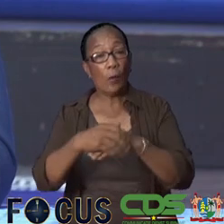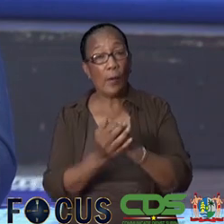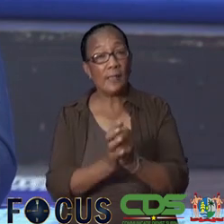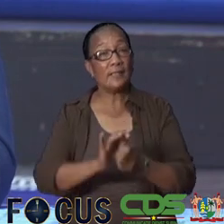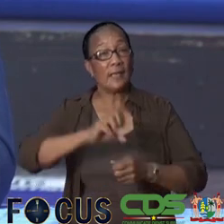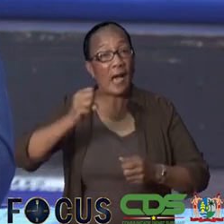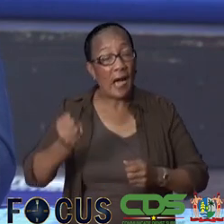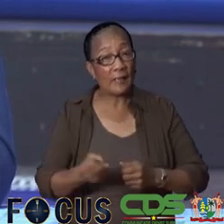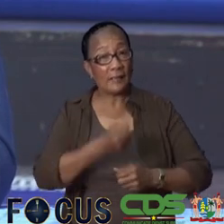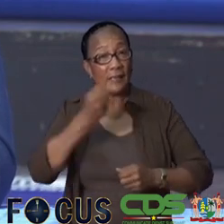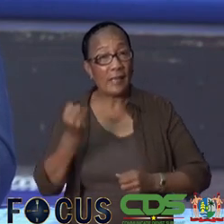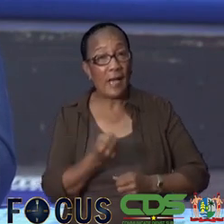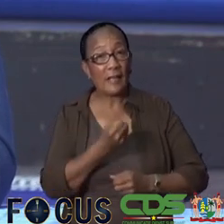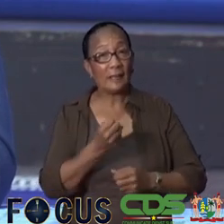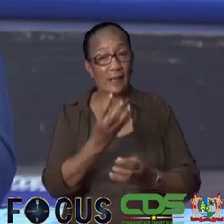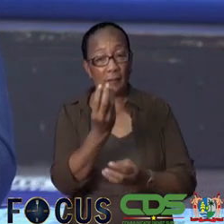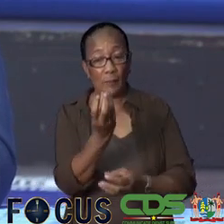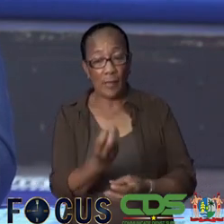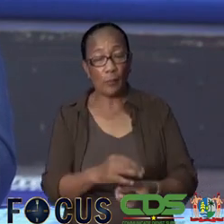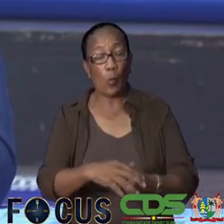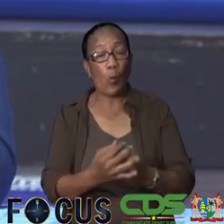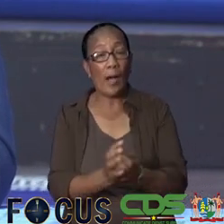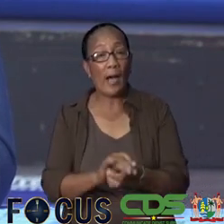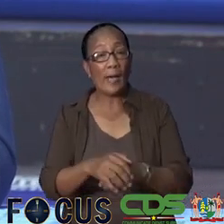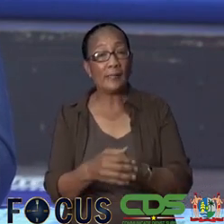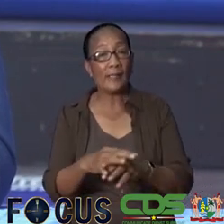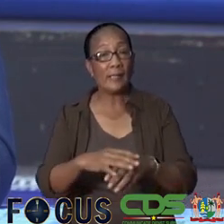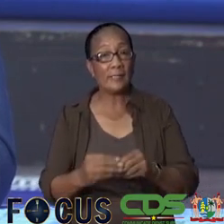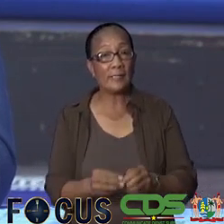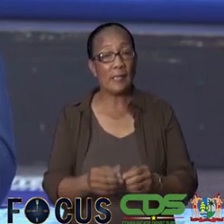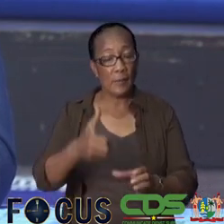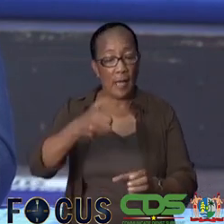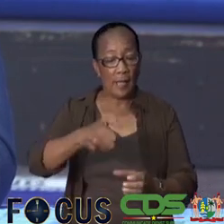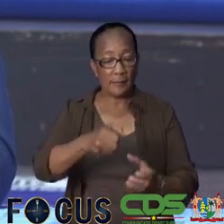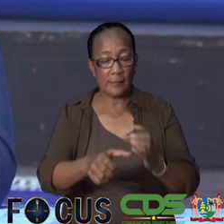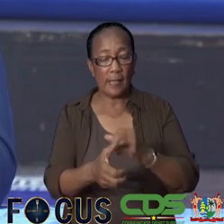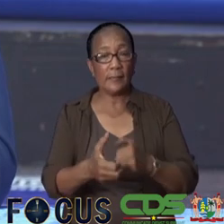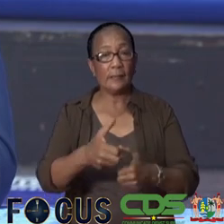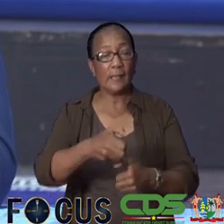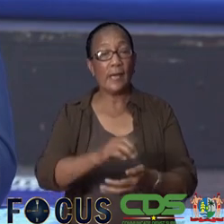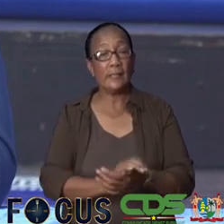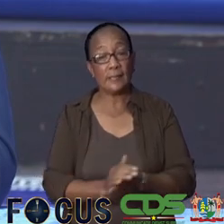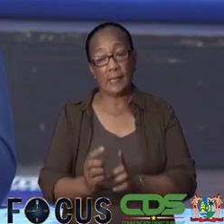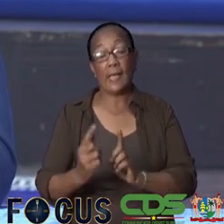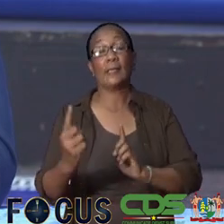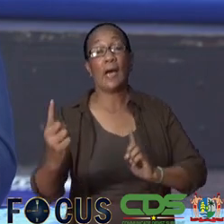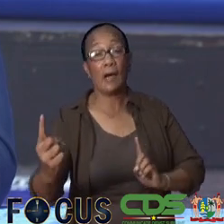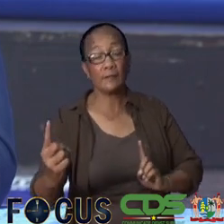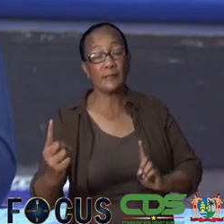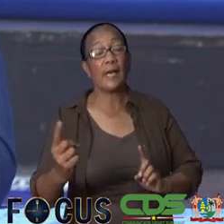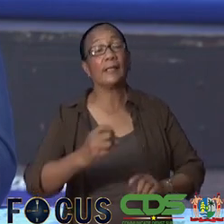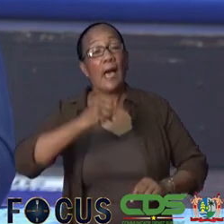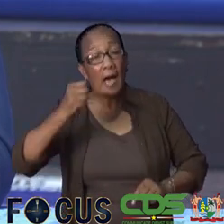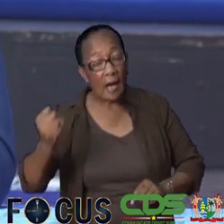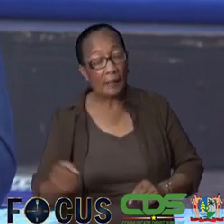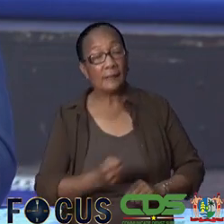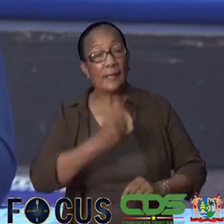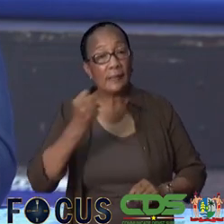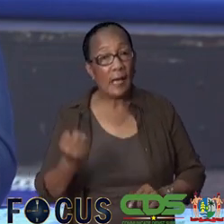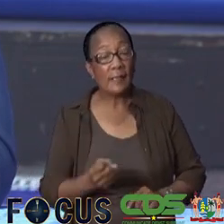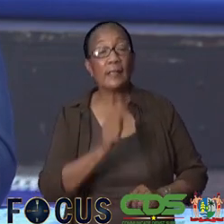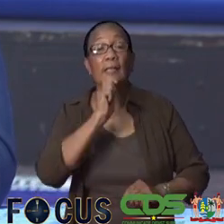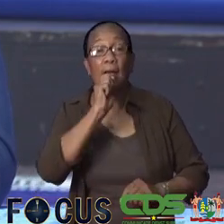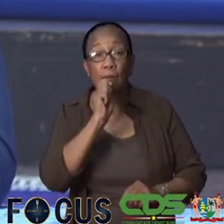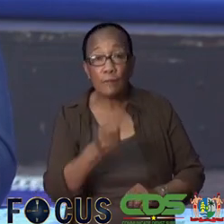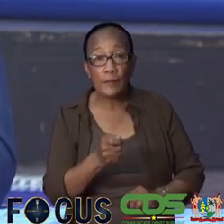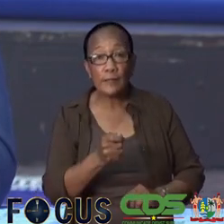wassen continu met zeep en water of gebruik te maken van een handsanitizer. En de afstand die wij adviseren